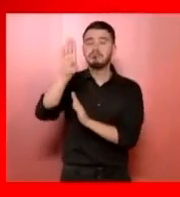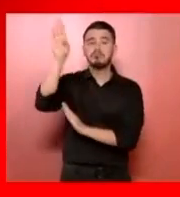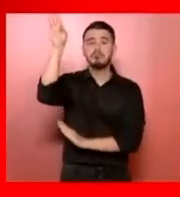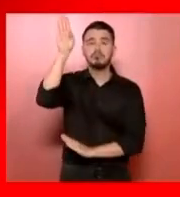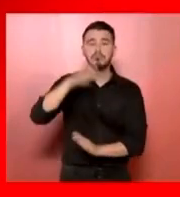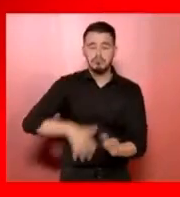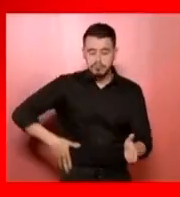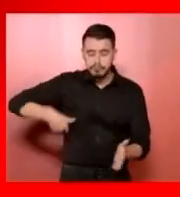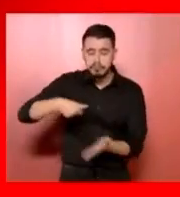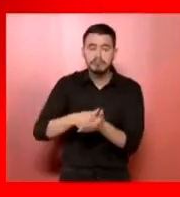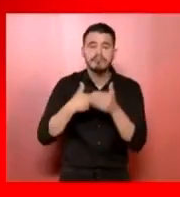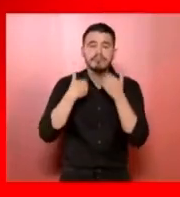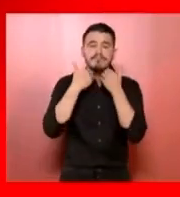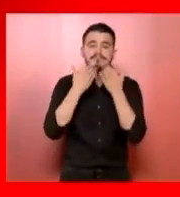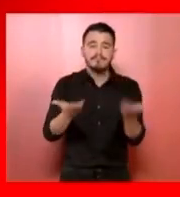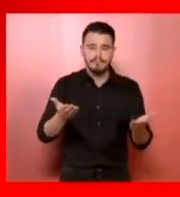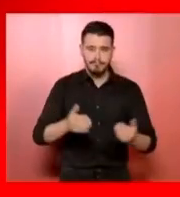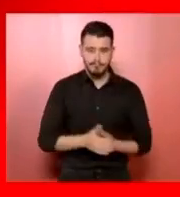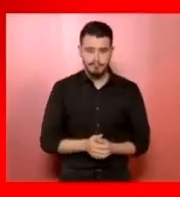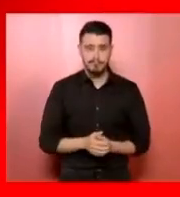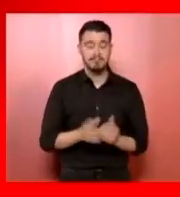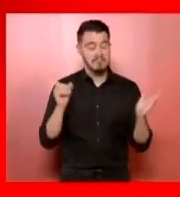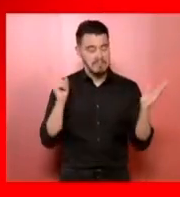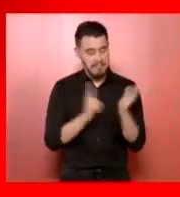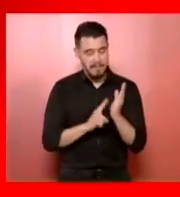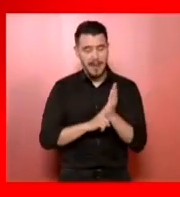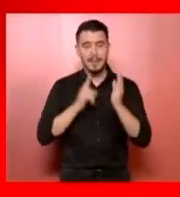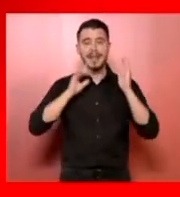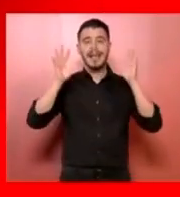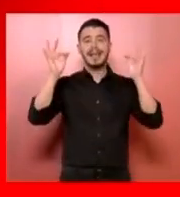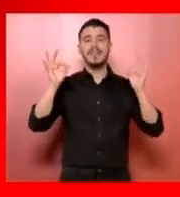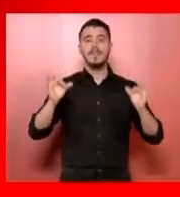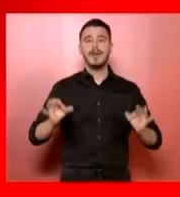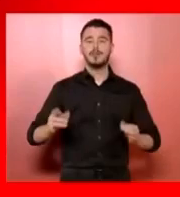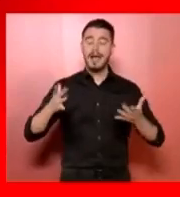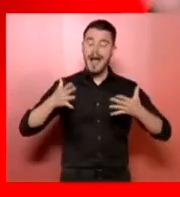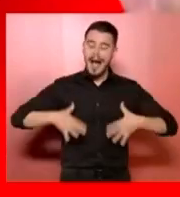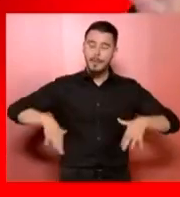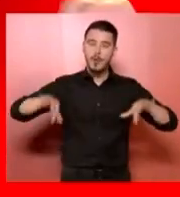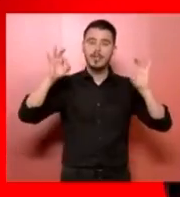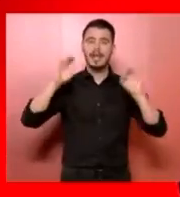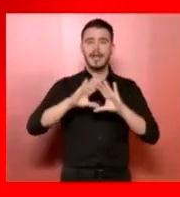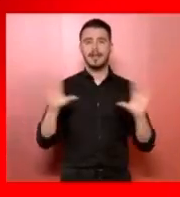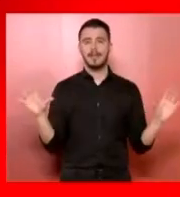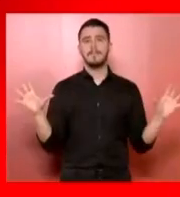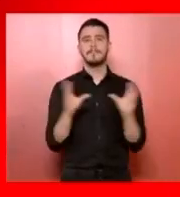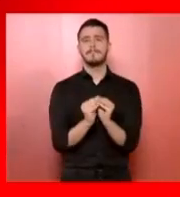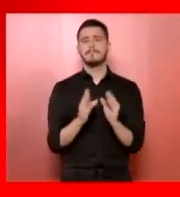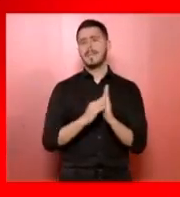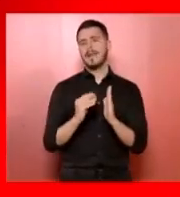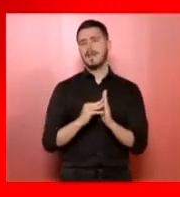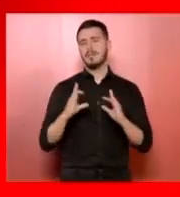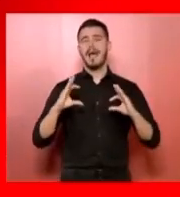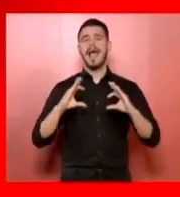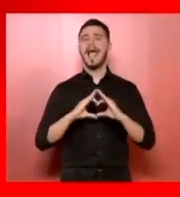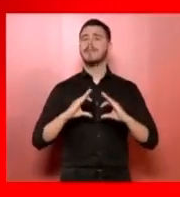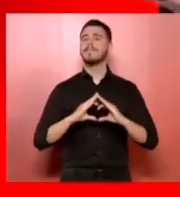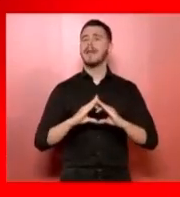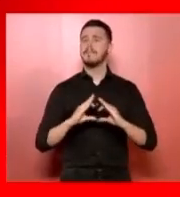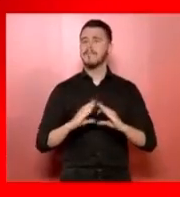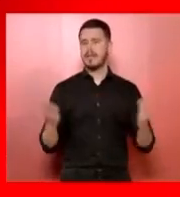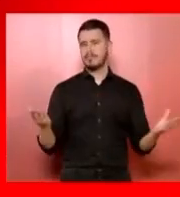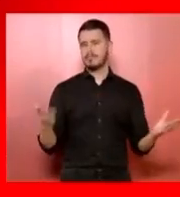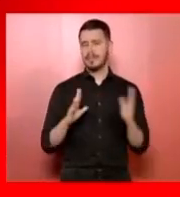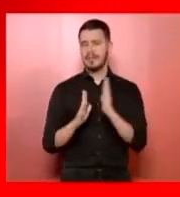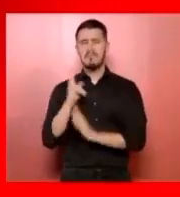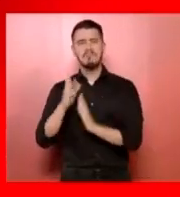αυτό δεν δουλεύει. Άρα, αν δεν ρυθμίσεις την αγορά του Airbnb, θα φύγουν από το Παγκράτη, θα